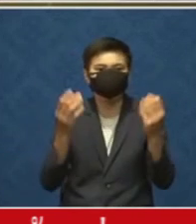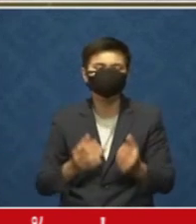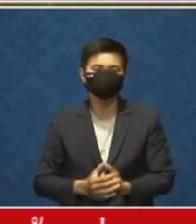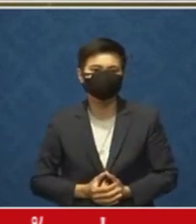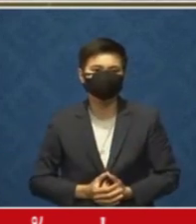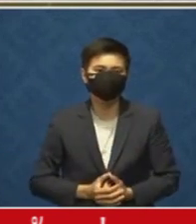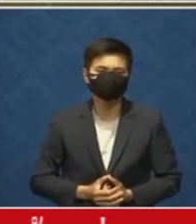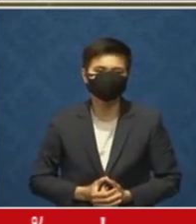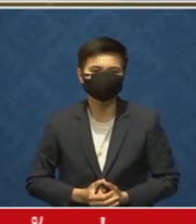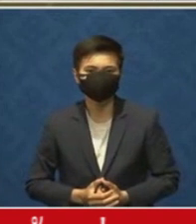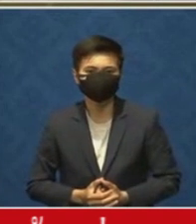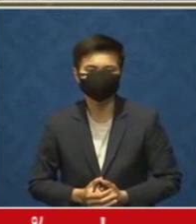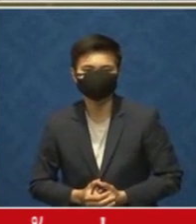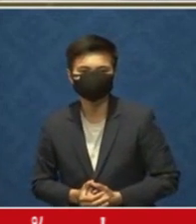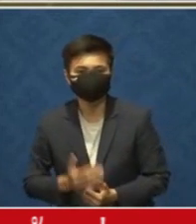8ครับ